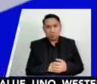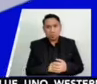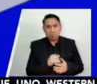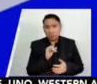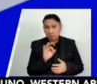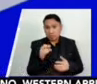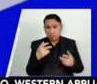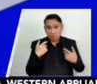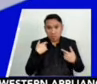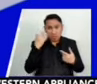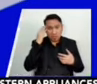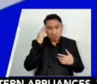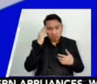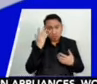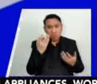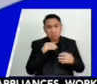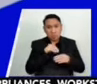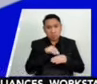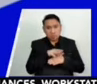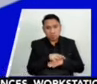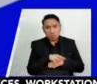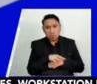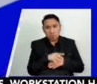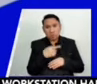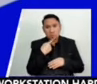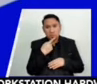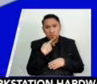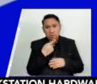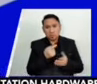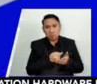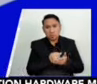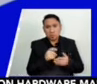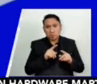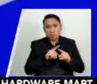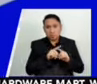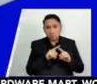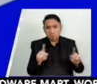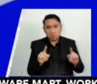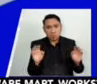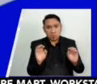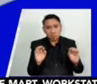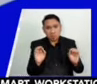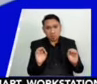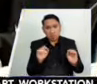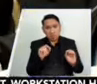her to tell the whole truth pero kaso wala nga akong mapiga sa kanya Hanggang doon lang talaga yung pagkakaalam niya